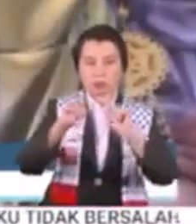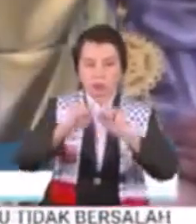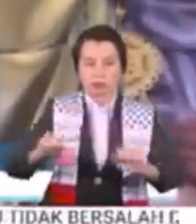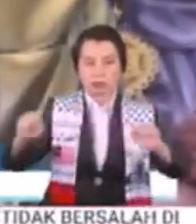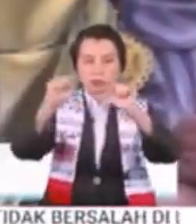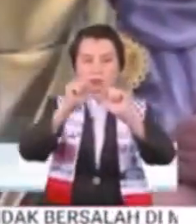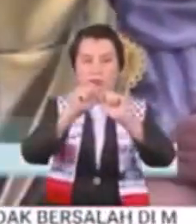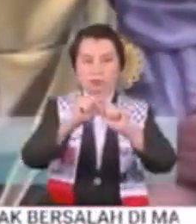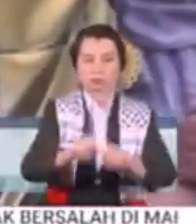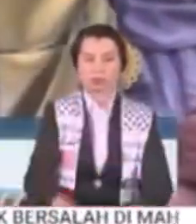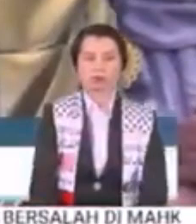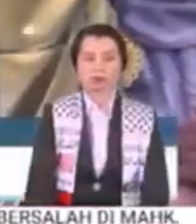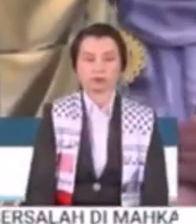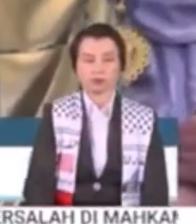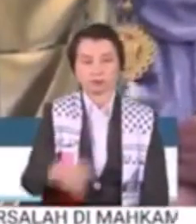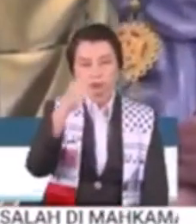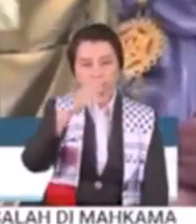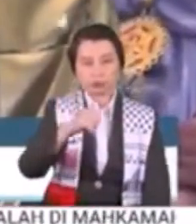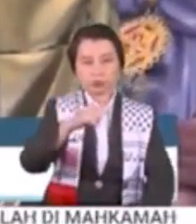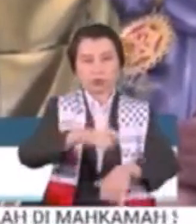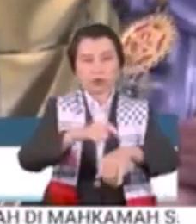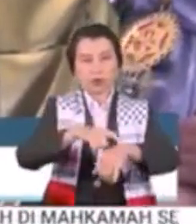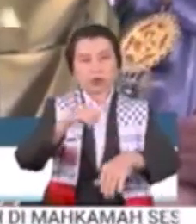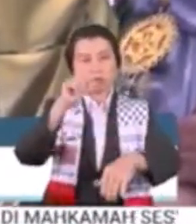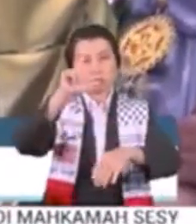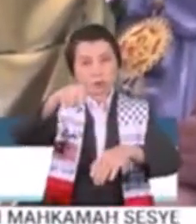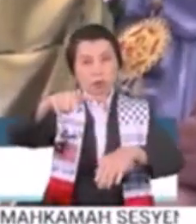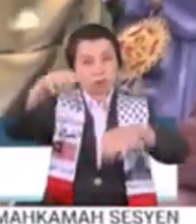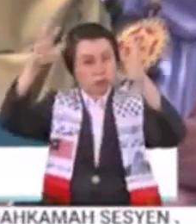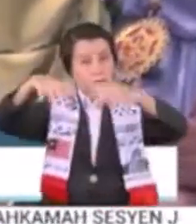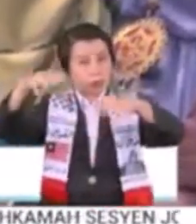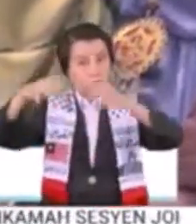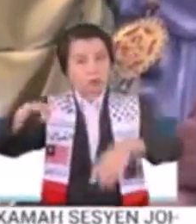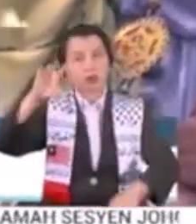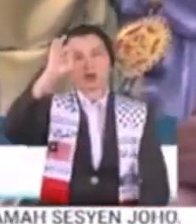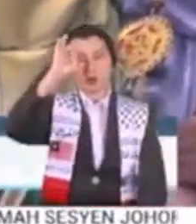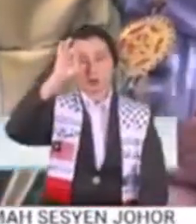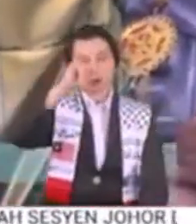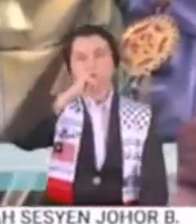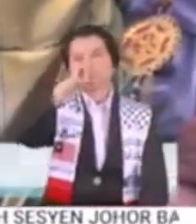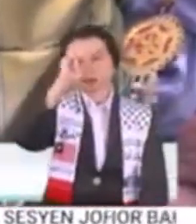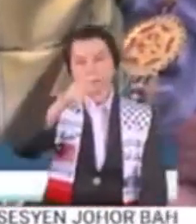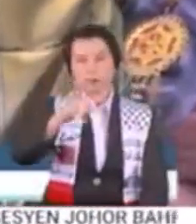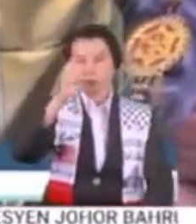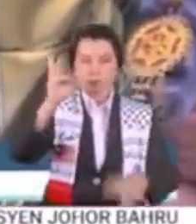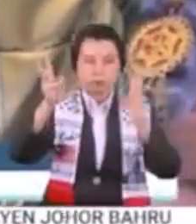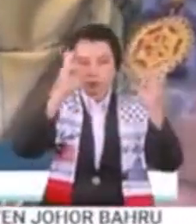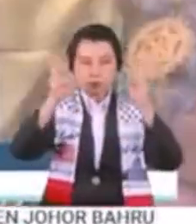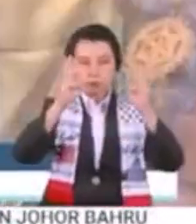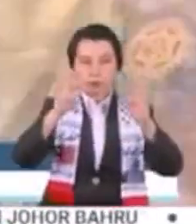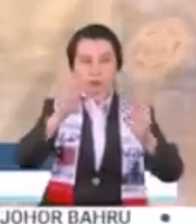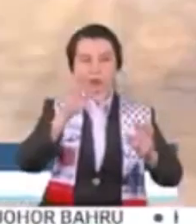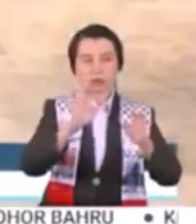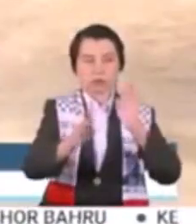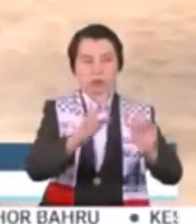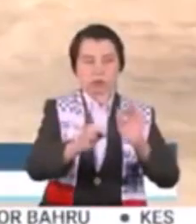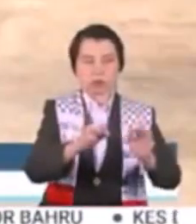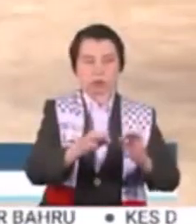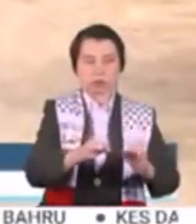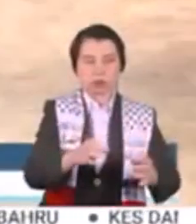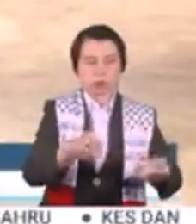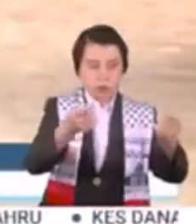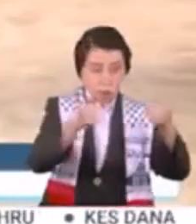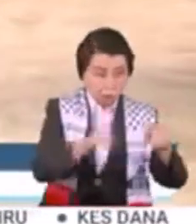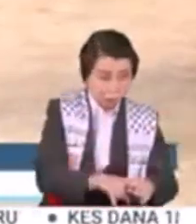Untuk persiapan monsun, insyaAllah kita tidak perlu bimbang. Melainkan terjadi benda-benda yang